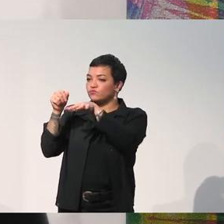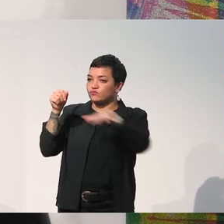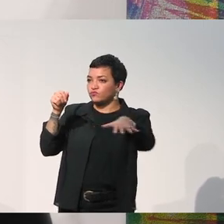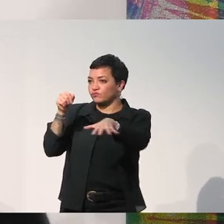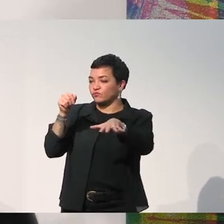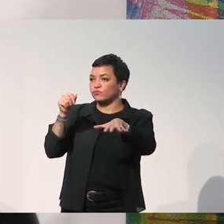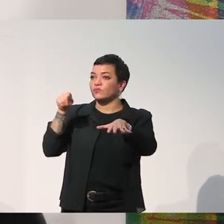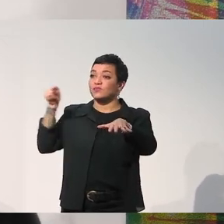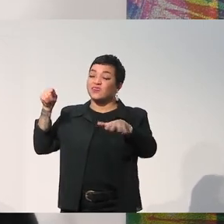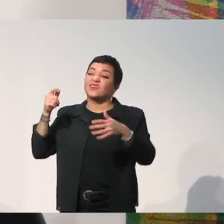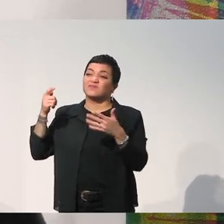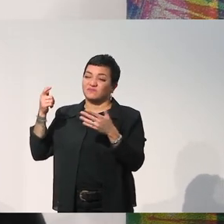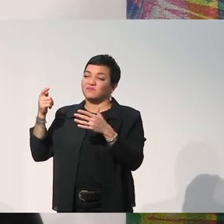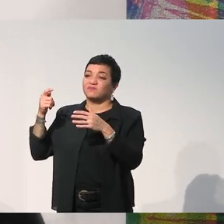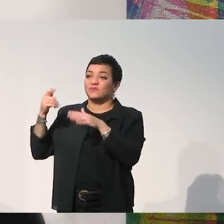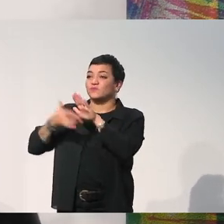déplacés de guerre